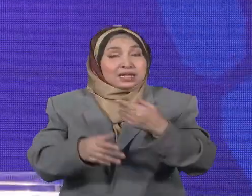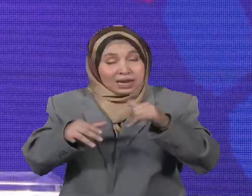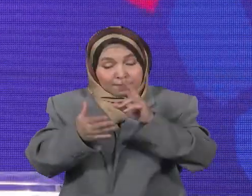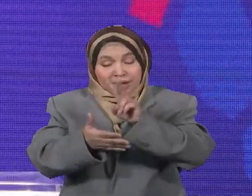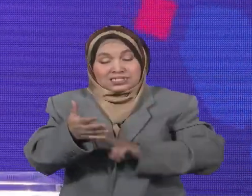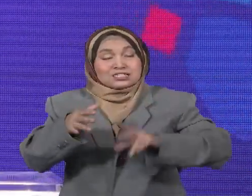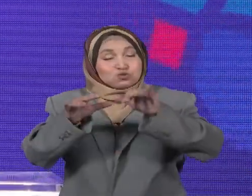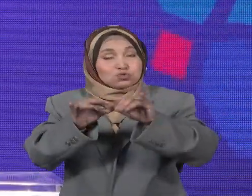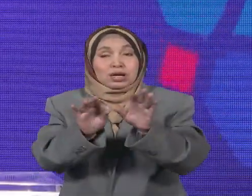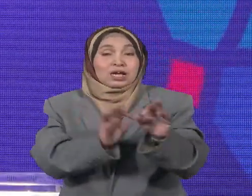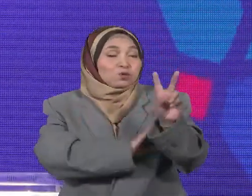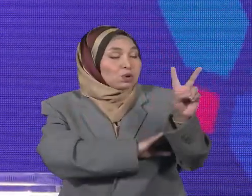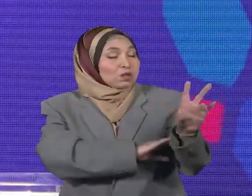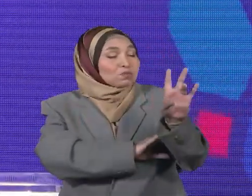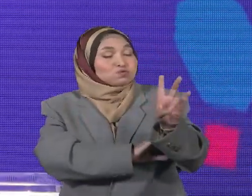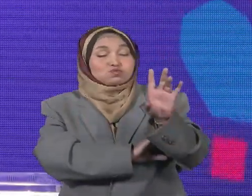yang ke